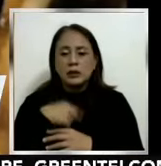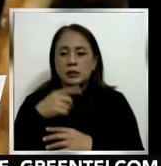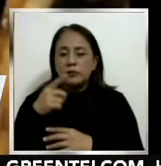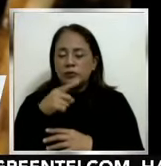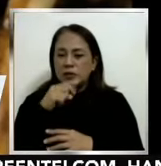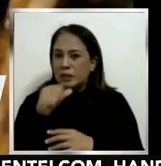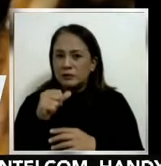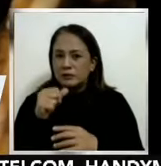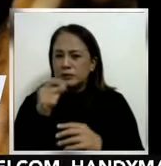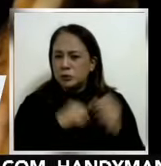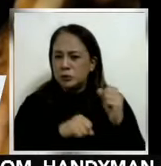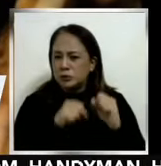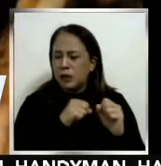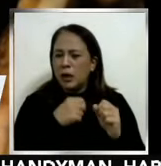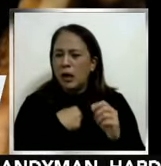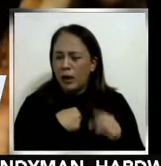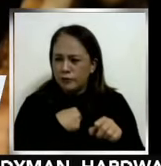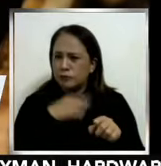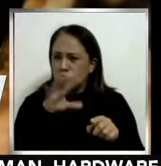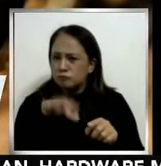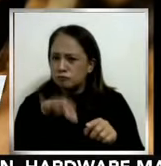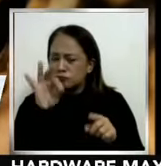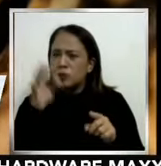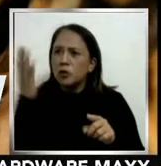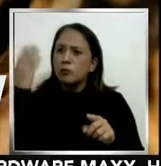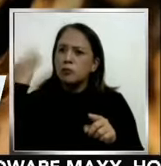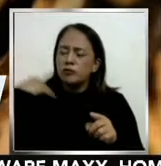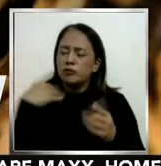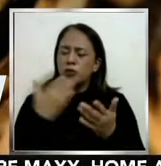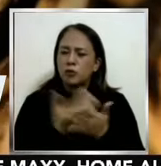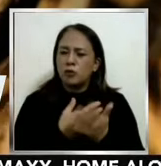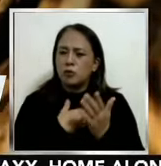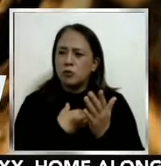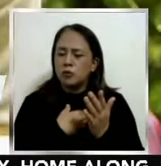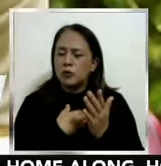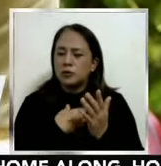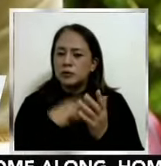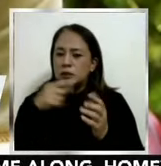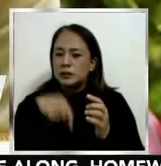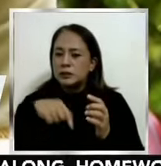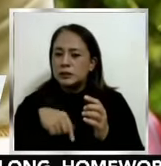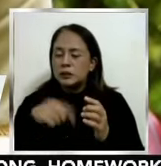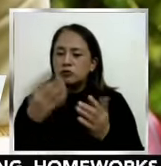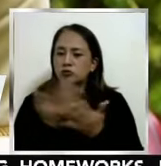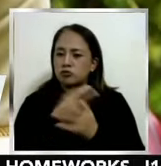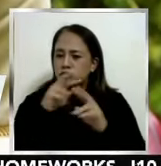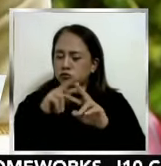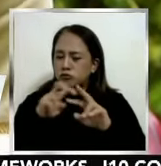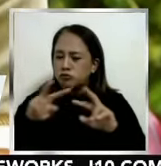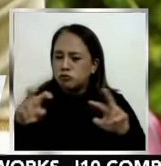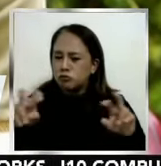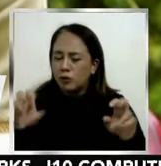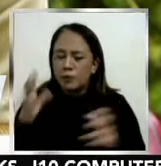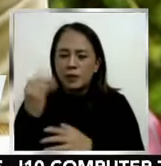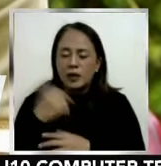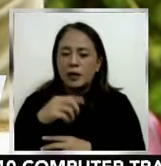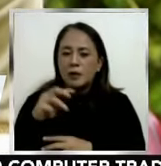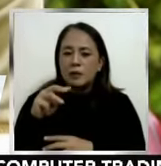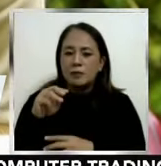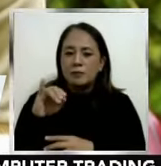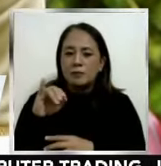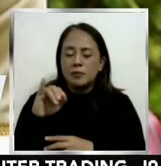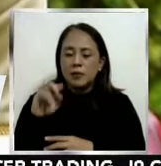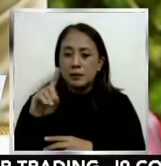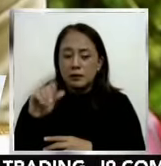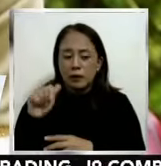published account na po nito. And yun po yung drainage namin na gaps dito sa bagong study namin. We found out po na yung mga Mindanao creatures natin are dependent